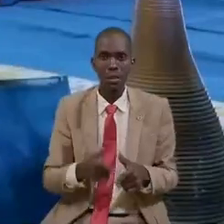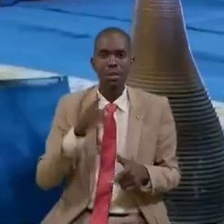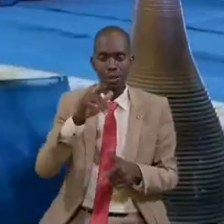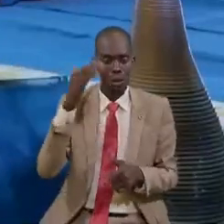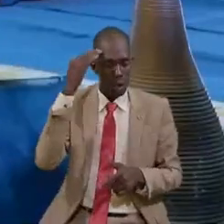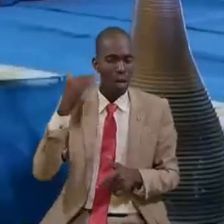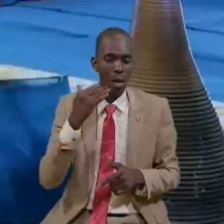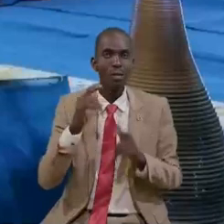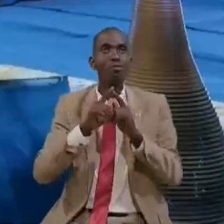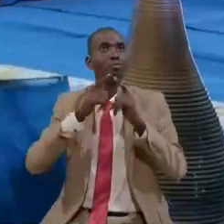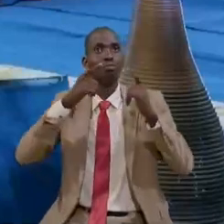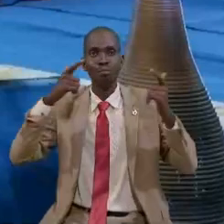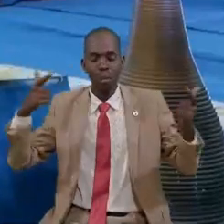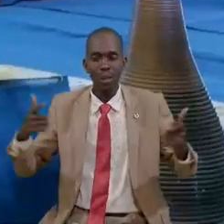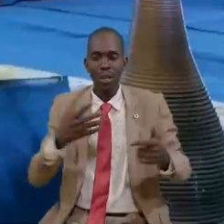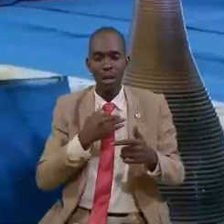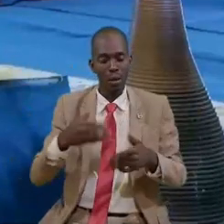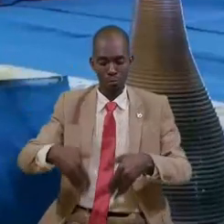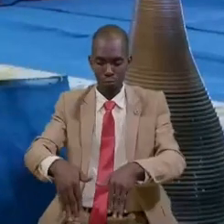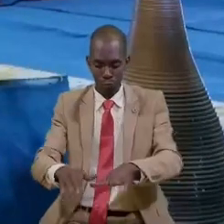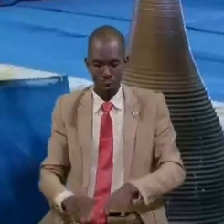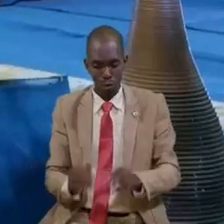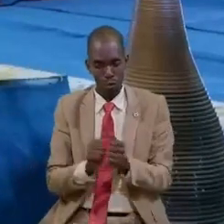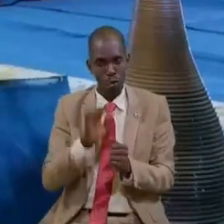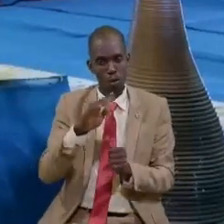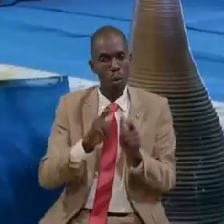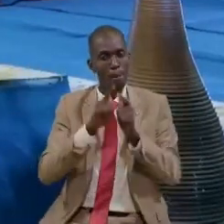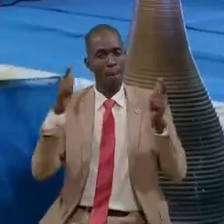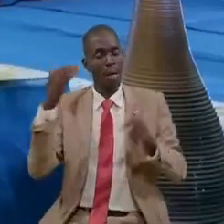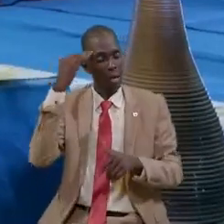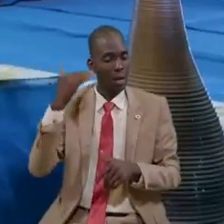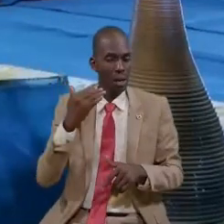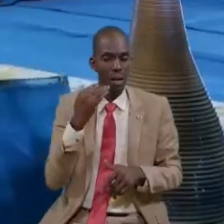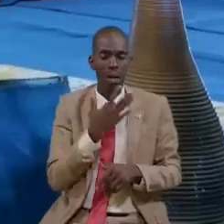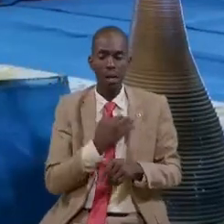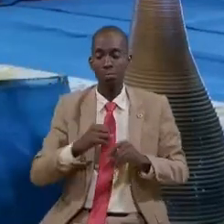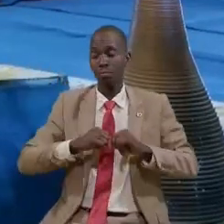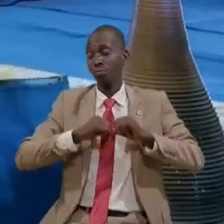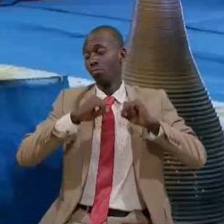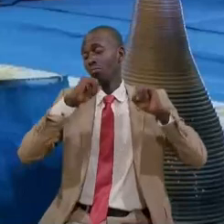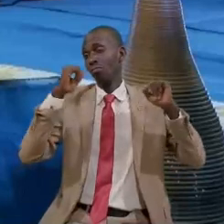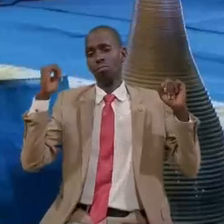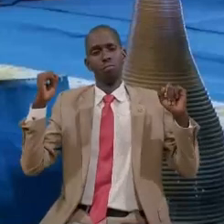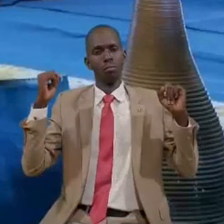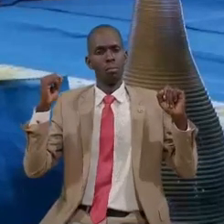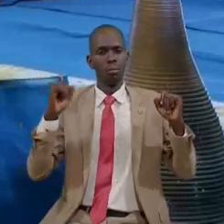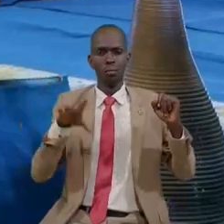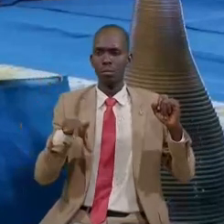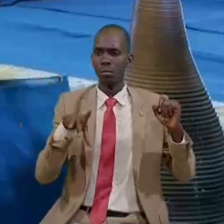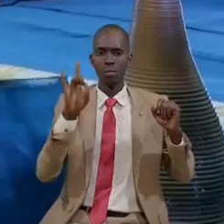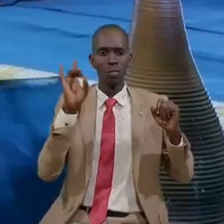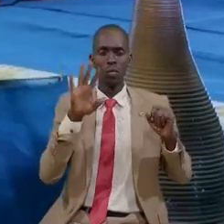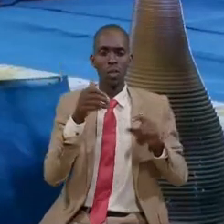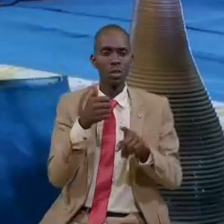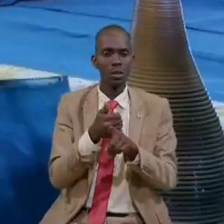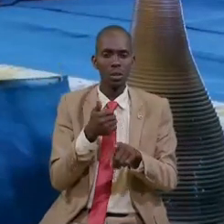dans votre tête est ensevelie avec vous, et vous paraissez à l'autre bord, et vous essayez de trouver votre chemin, mais vous